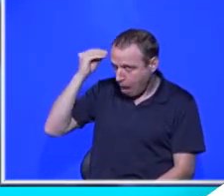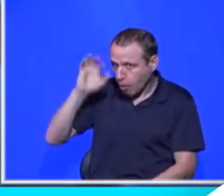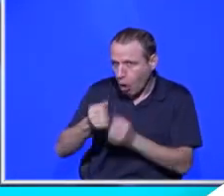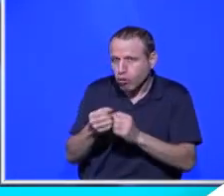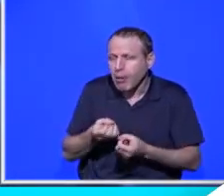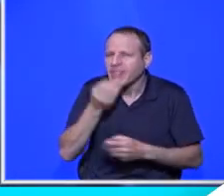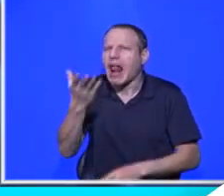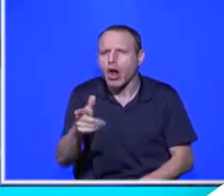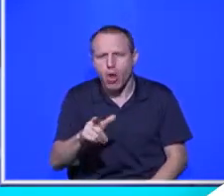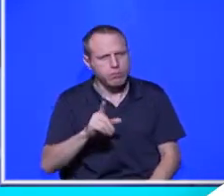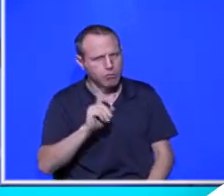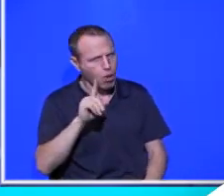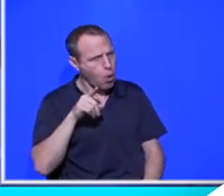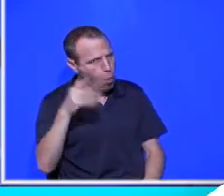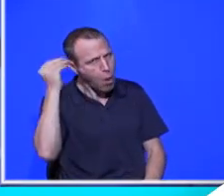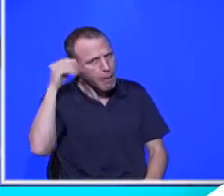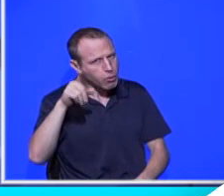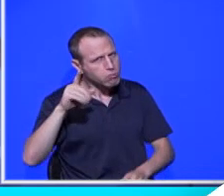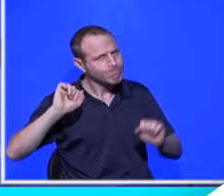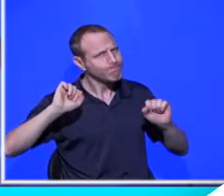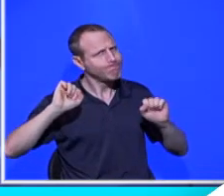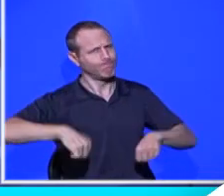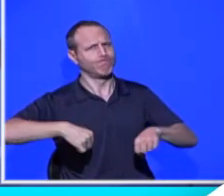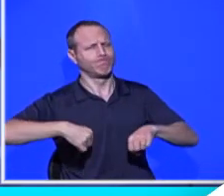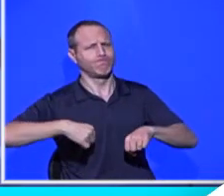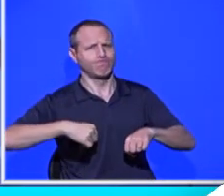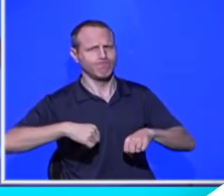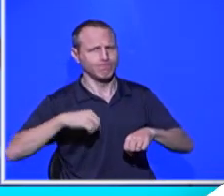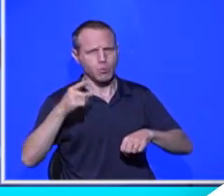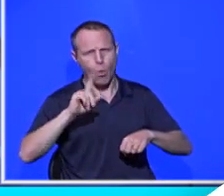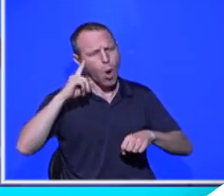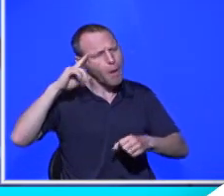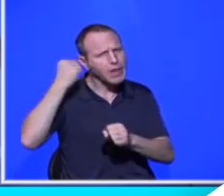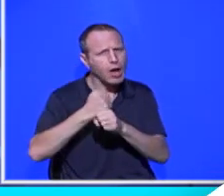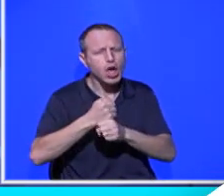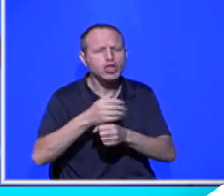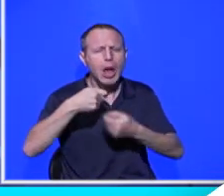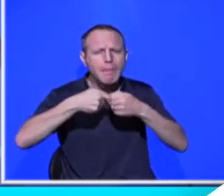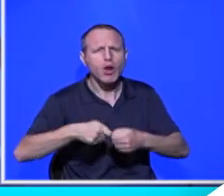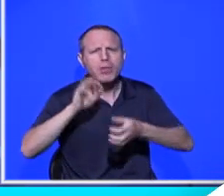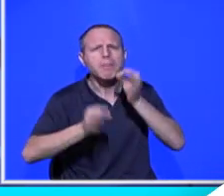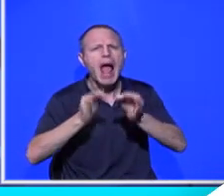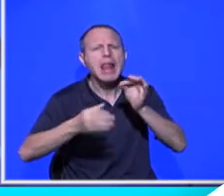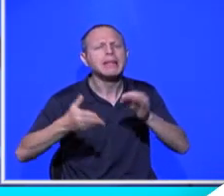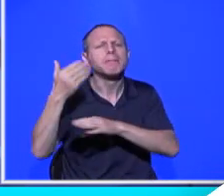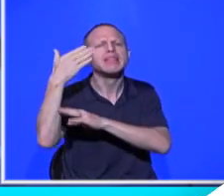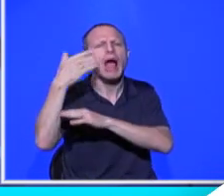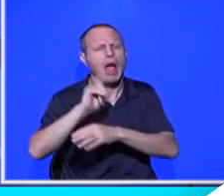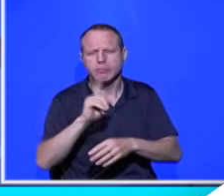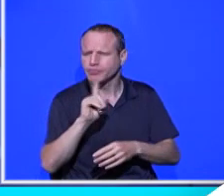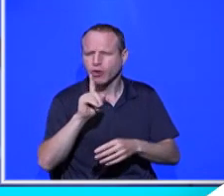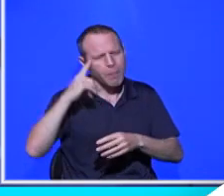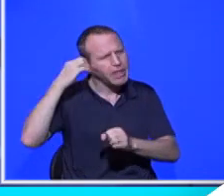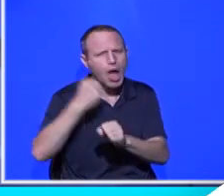לא, את רואה שהוא למד, הוא נהיה אופורטוניסט okay. לגמרי. זה אופורטוניזם לשמוע הרי. הוא לא מתעקש למנות פרקליט מדינה. הוא לא מתעקש